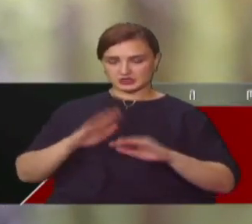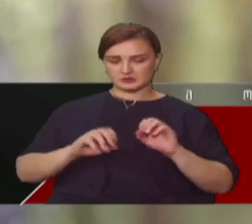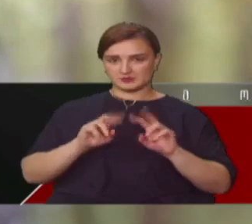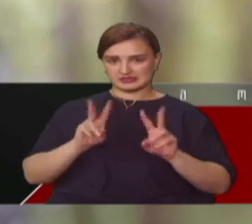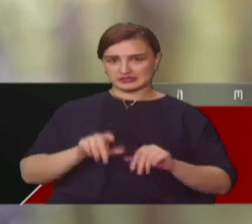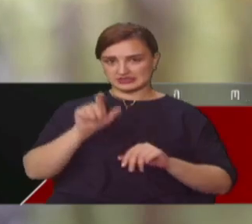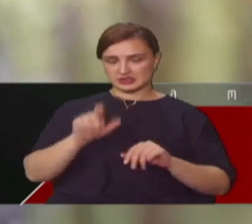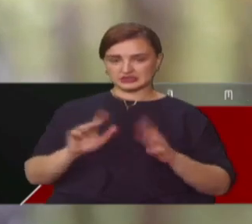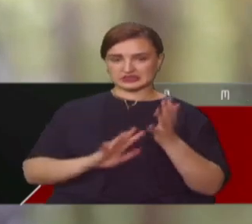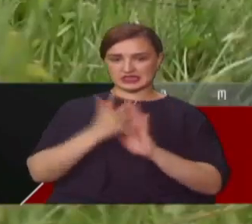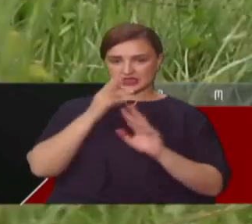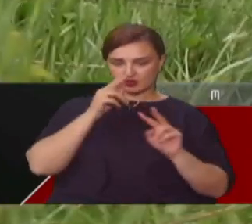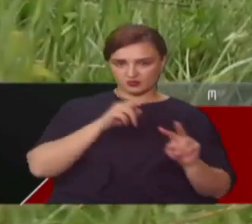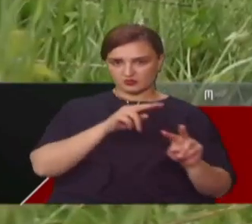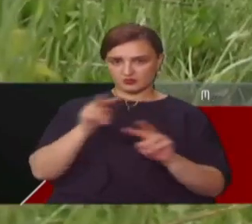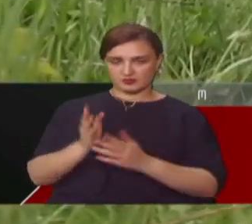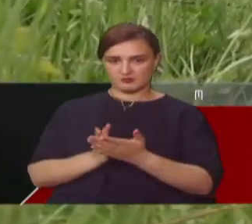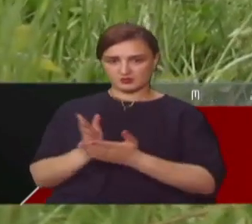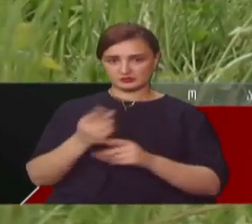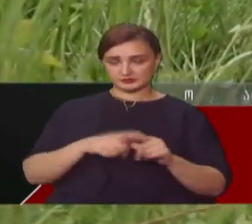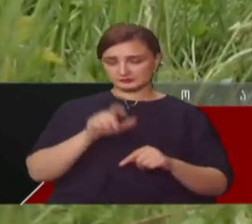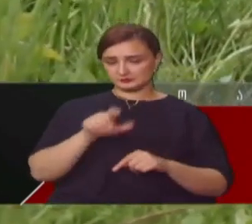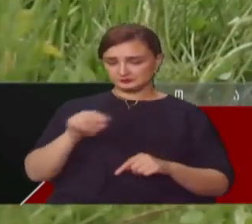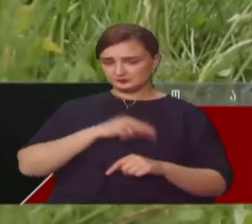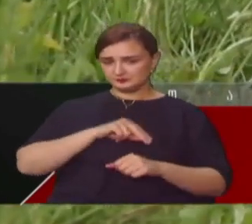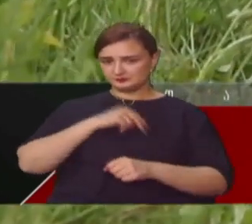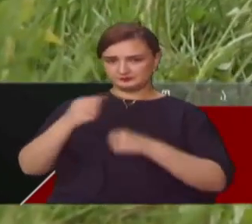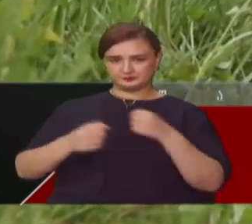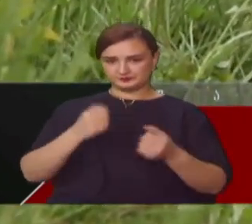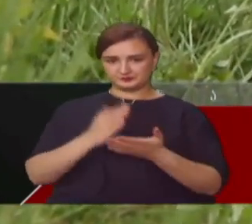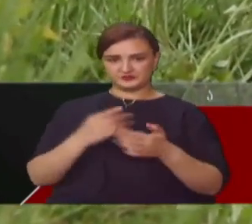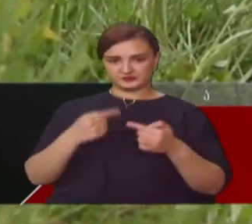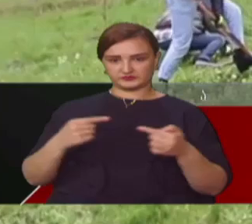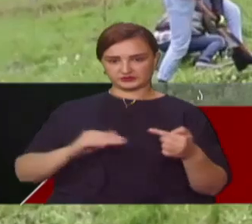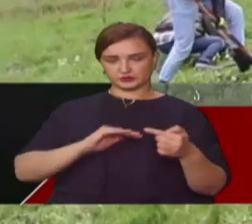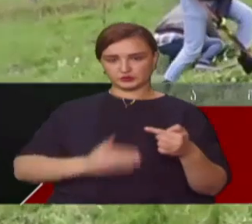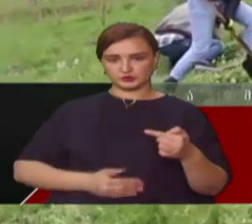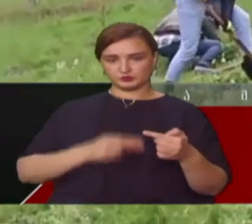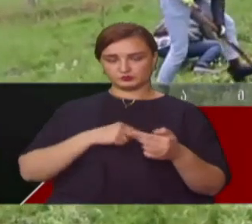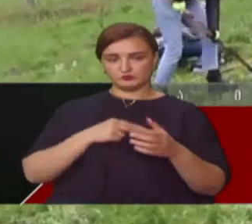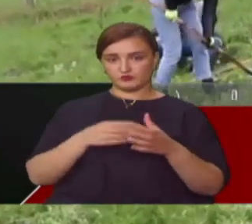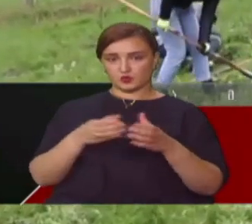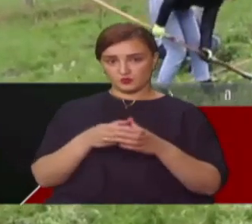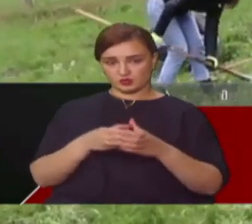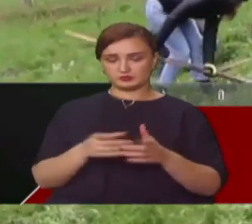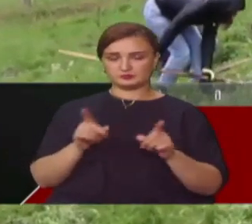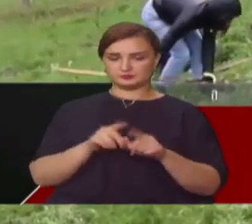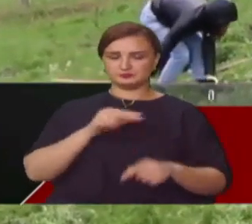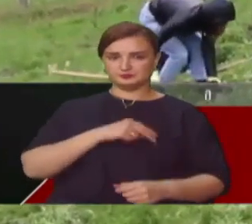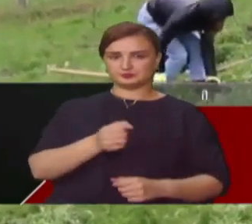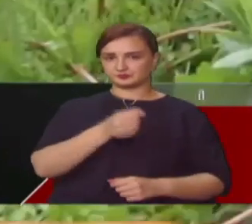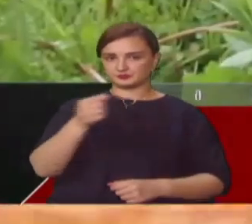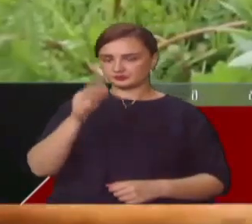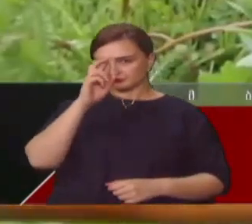სპეციალისტმა სატყეო ტაქსაციის მიმართულებით. ეს ადამიანები დასაქმებულებიან სხვადასხვა კერძო კომპანიებში, ასევე დასაქმდნენ